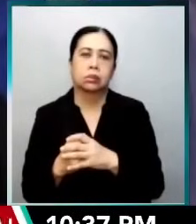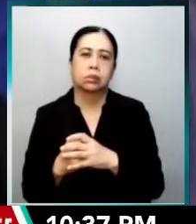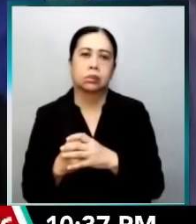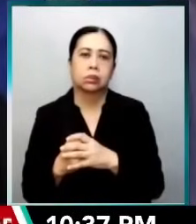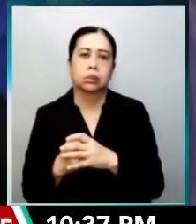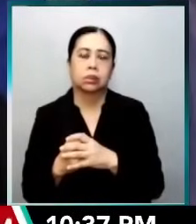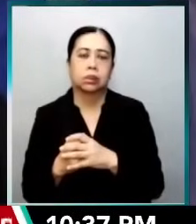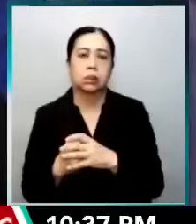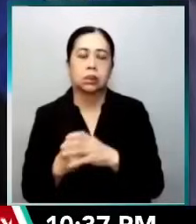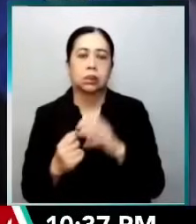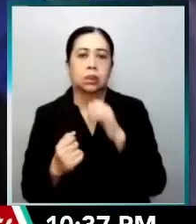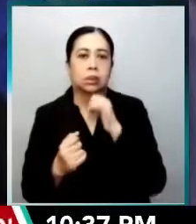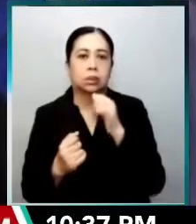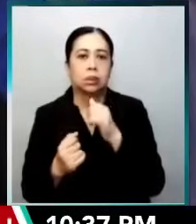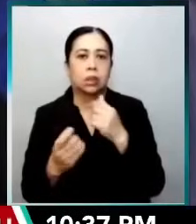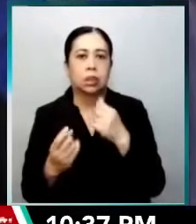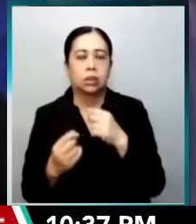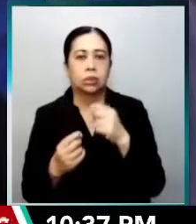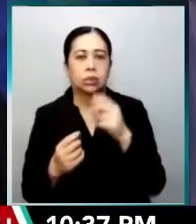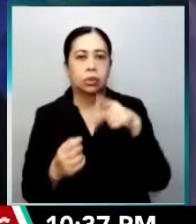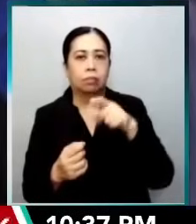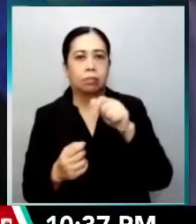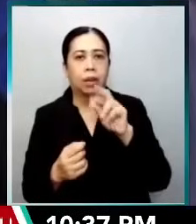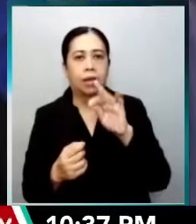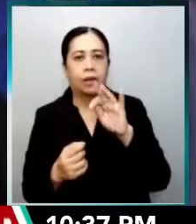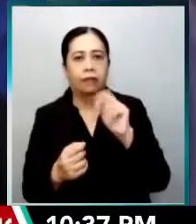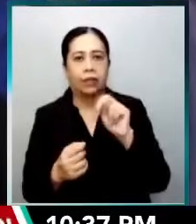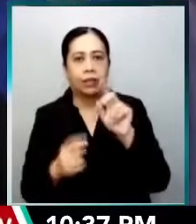pagsasailalim sa paraffin test ng mga